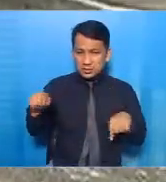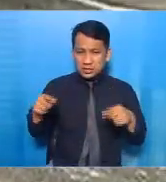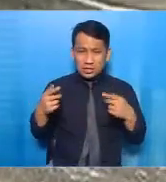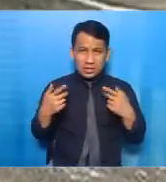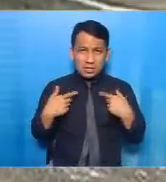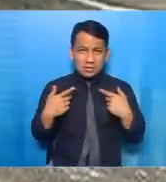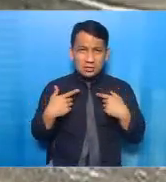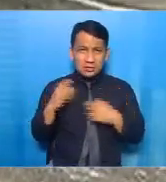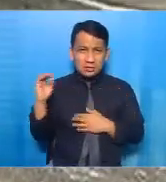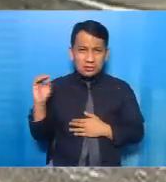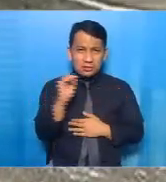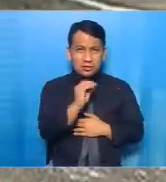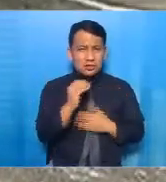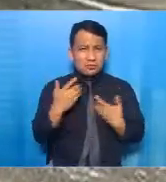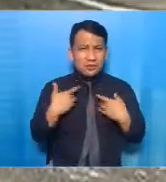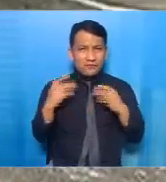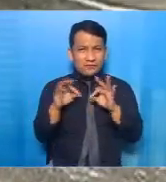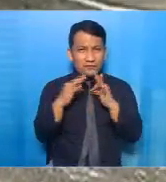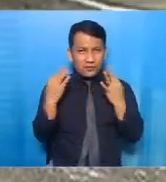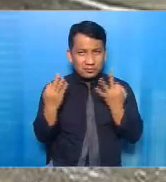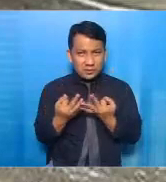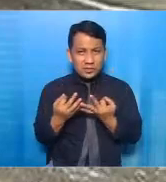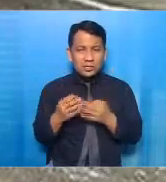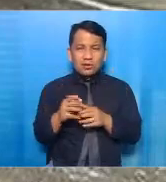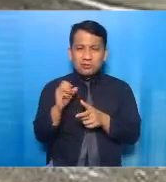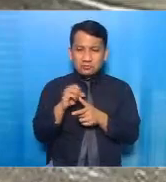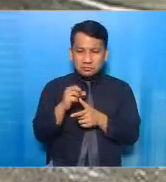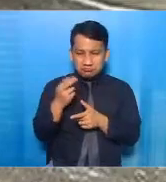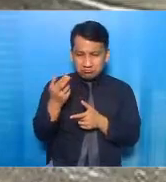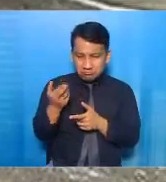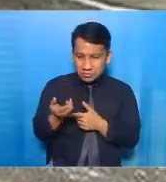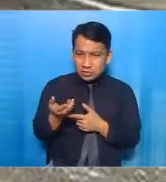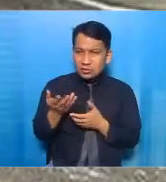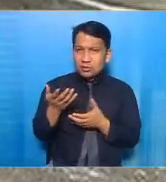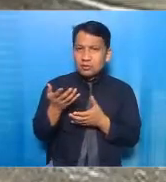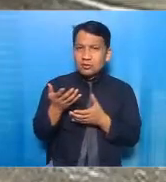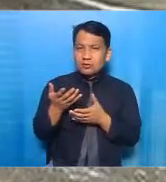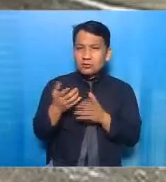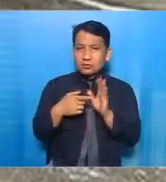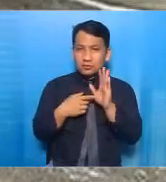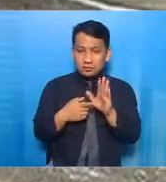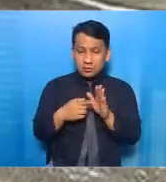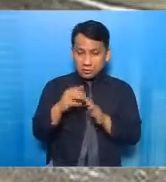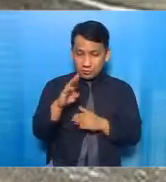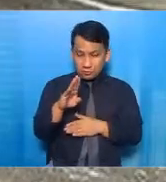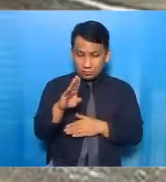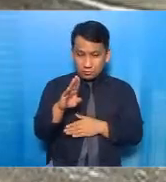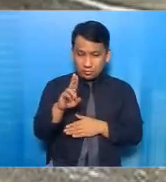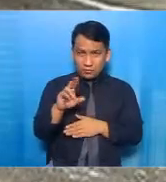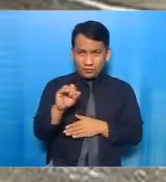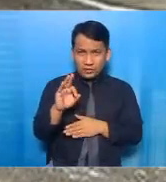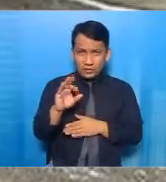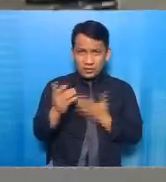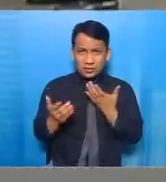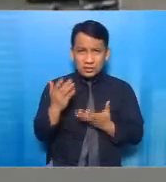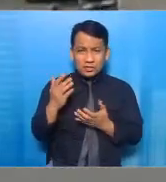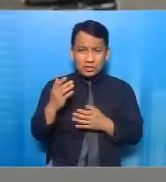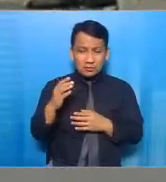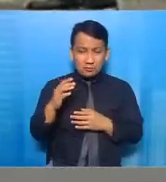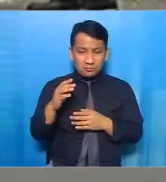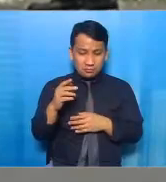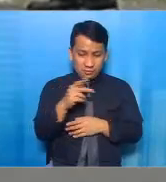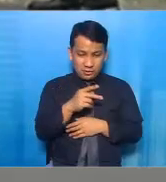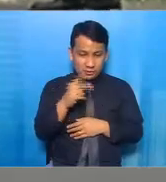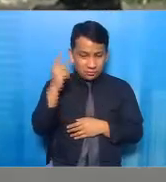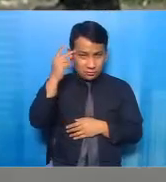merong pagka Sunday may family gathering or meron naman po mga yung mga buffet po. Yung mga Korean.